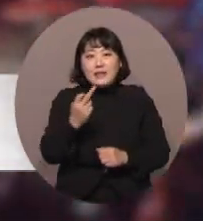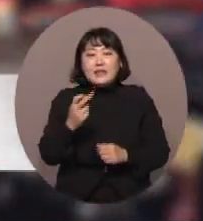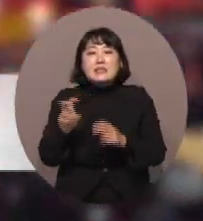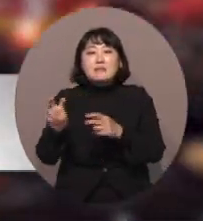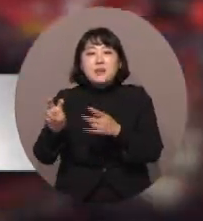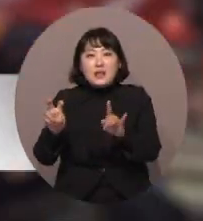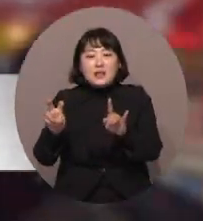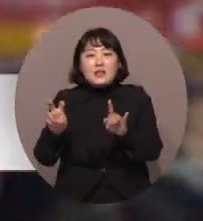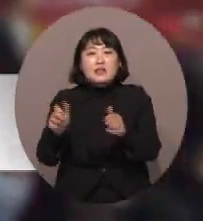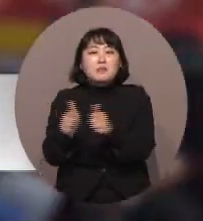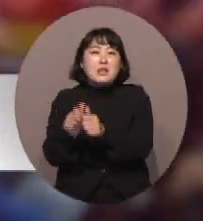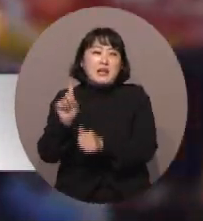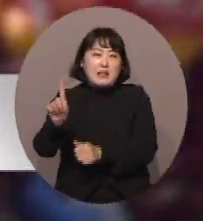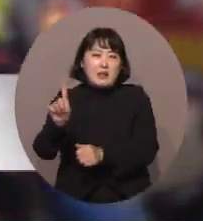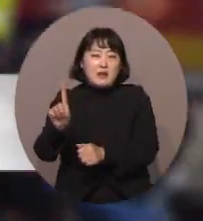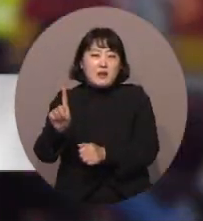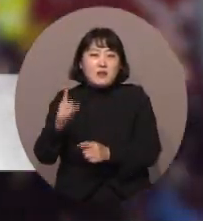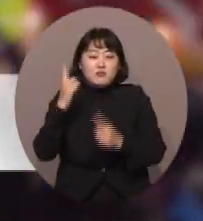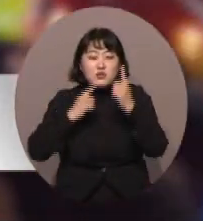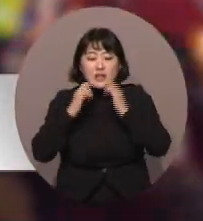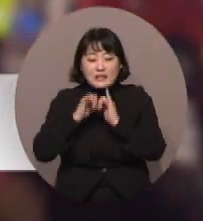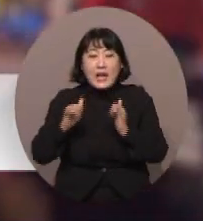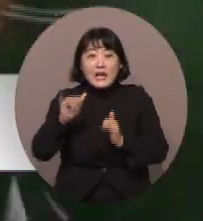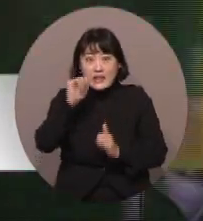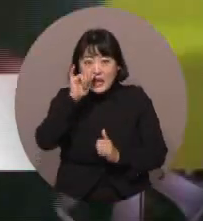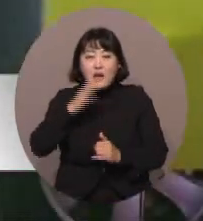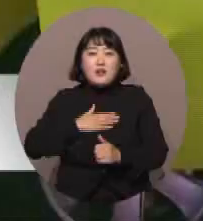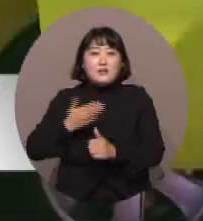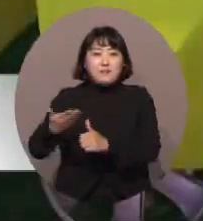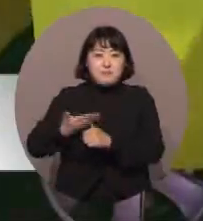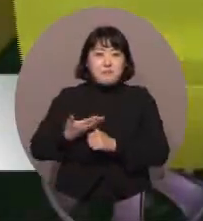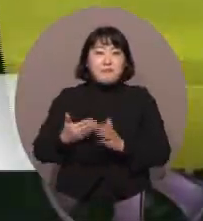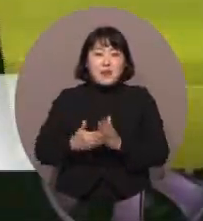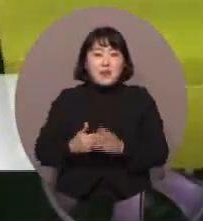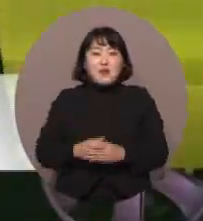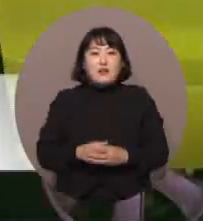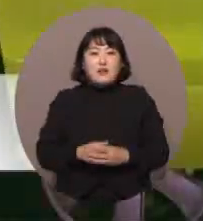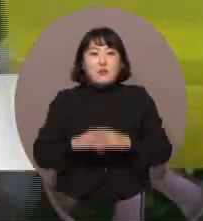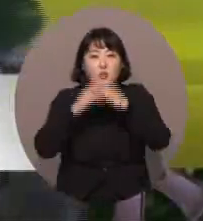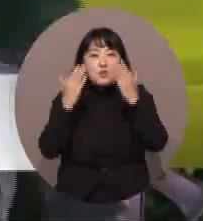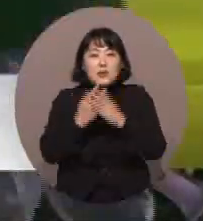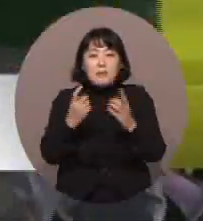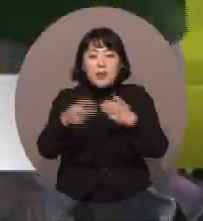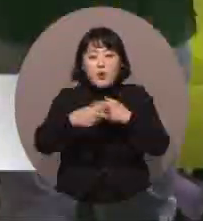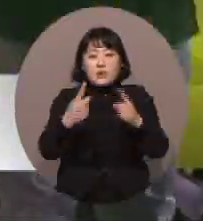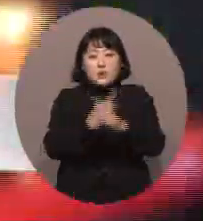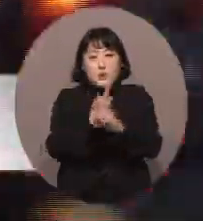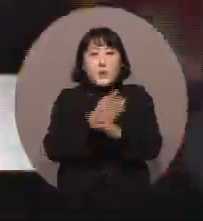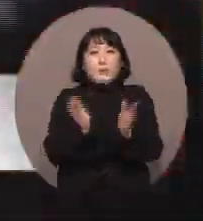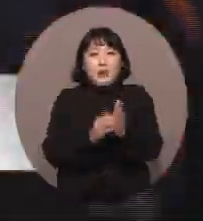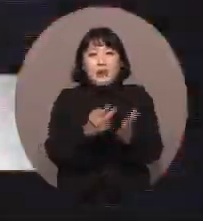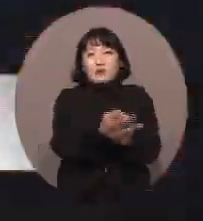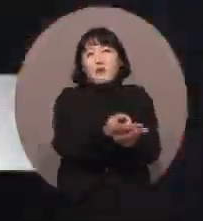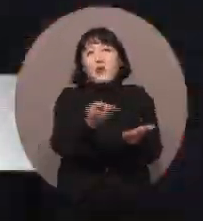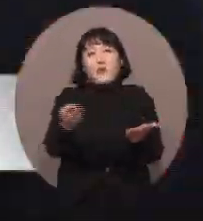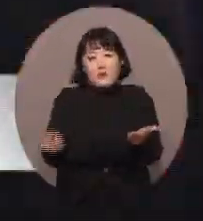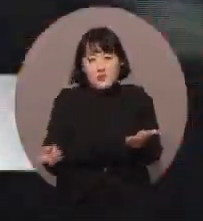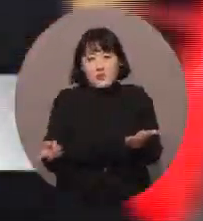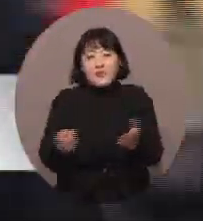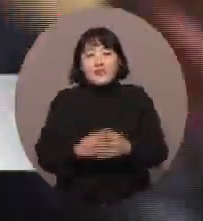20대 남성 한 명이 부상자 명단에 있다는 사실을 통보받았으며 이들은 모두 병원 치료를 받은 뒤 퇴원했다고